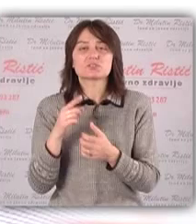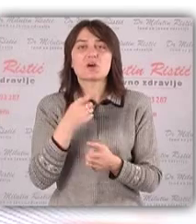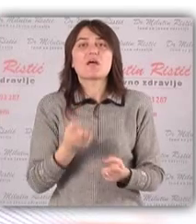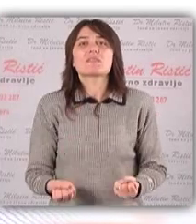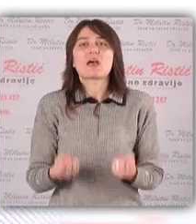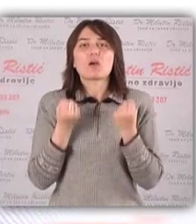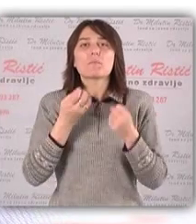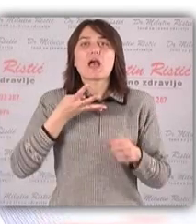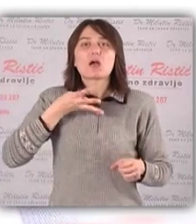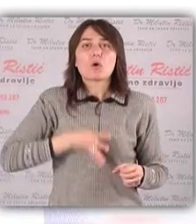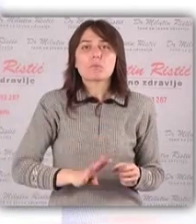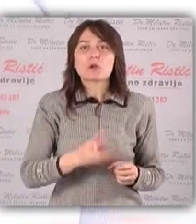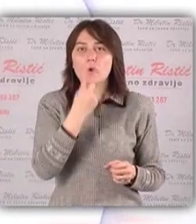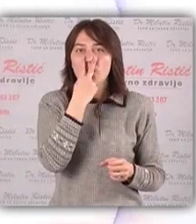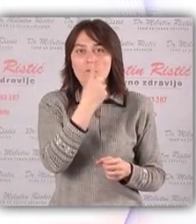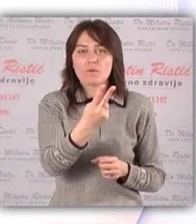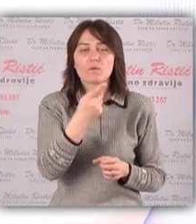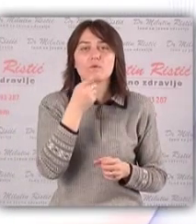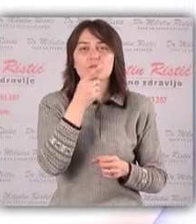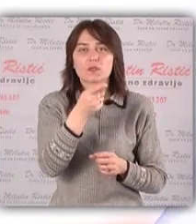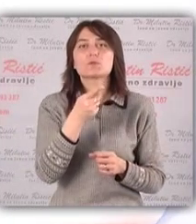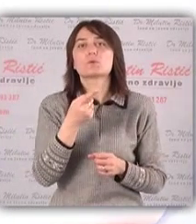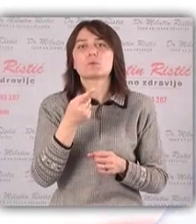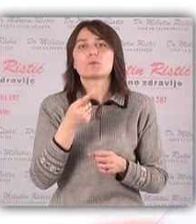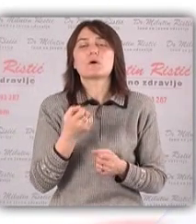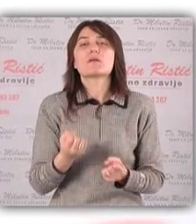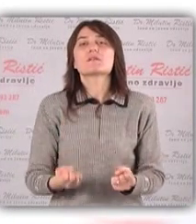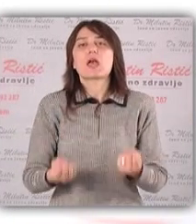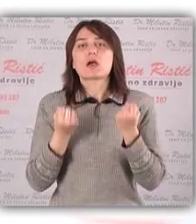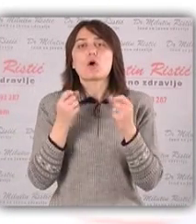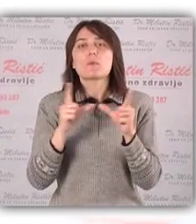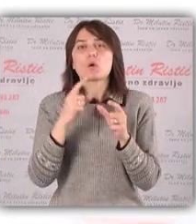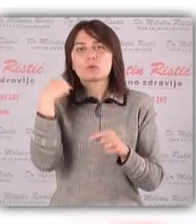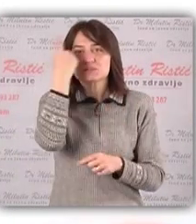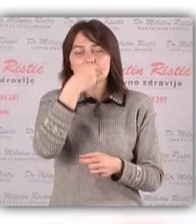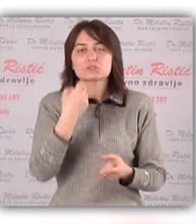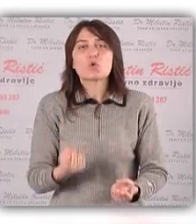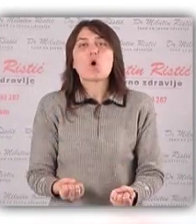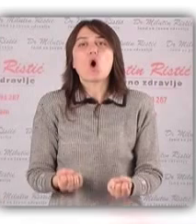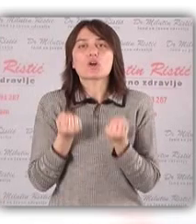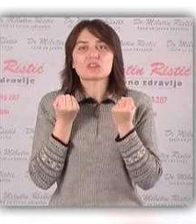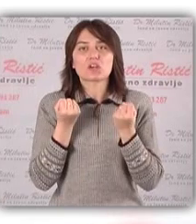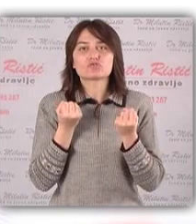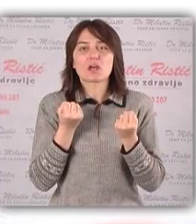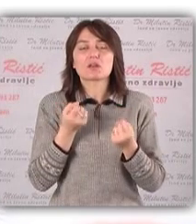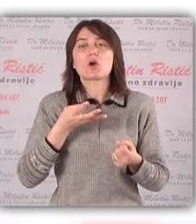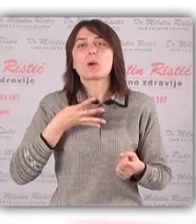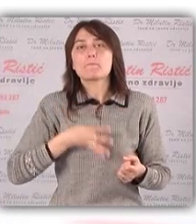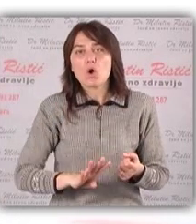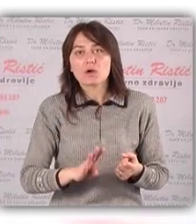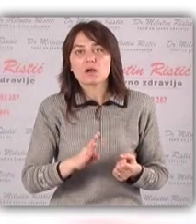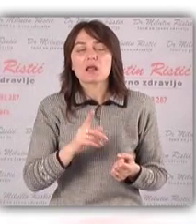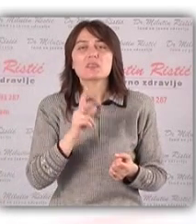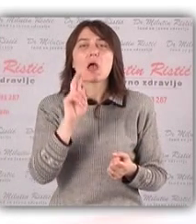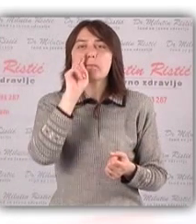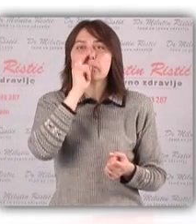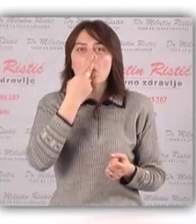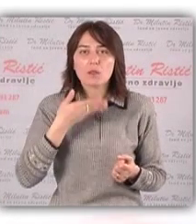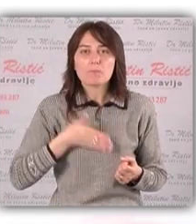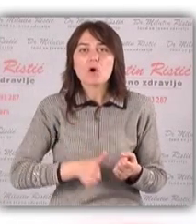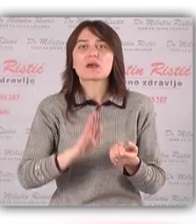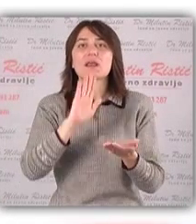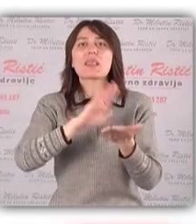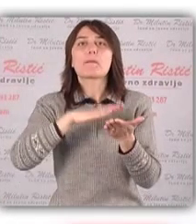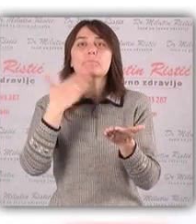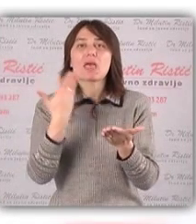često tegobe sa mokrenjem u vidu dizurišnih tegoba, odnosno tegobe u smislu otežanog mokrenja,